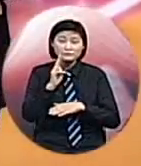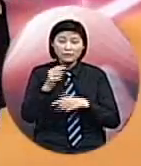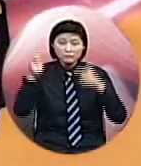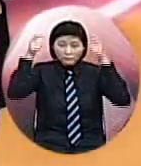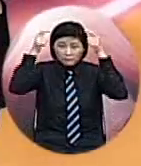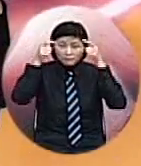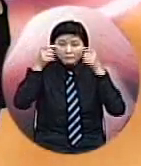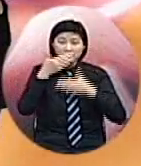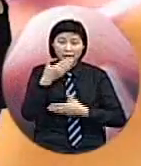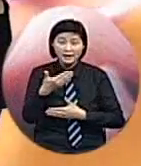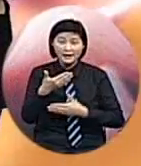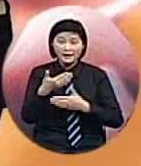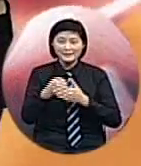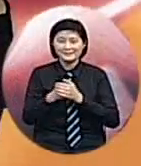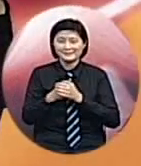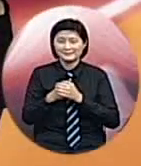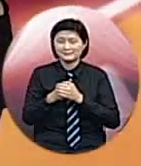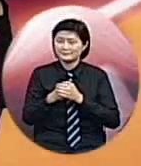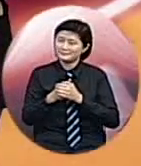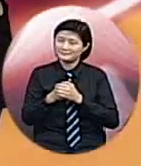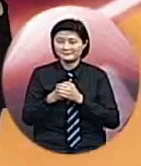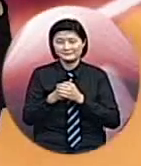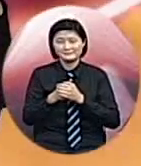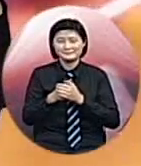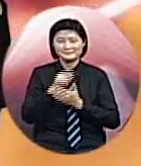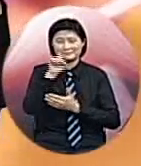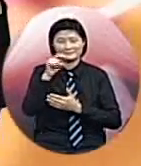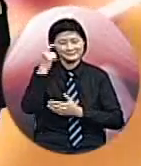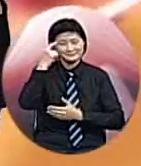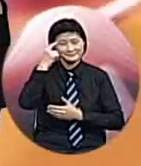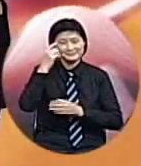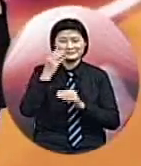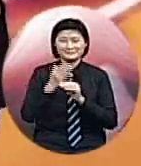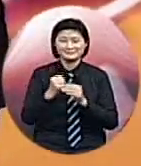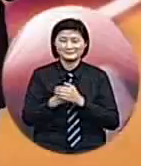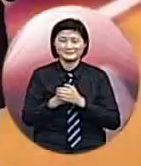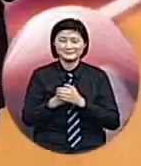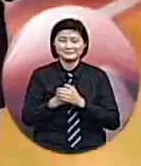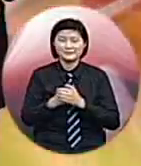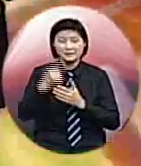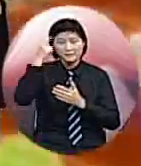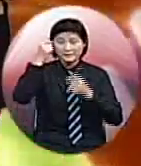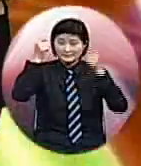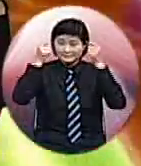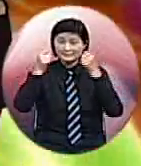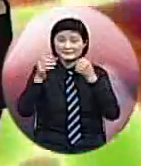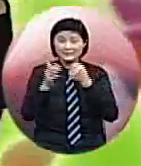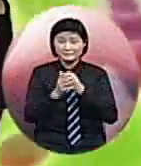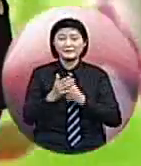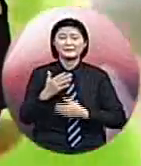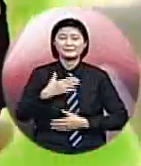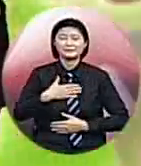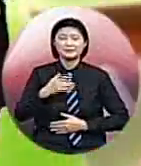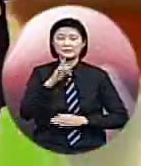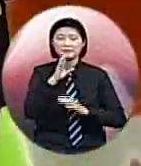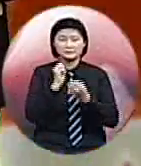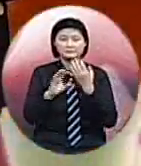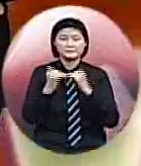없죠. 그죠? 털감투가 같아. 내 생각에는요. 일단 머리에 쓰는 거니까요. 네. 네. 자, 정답을 아신